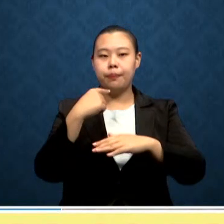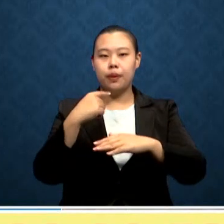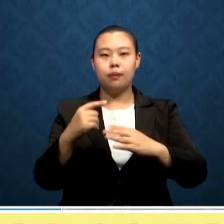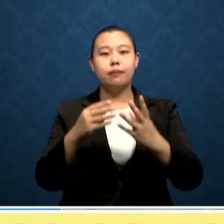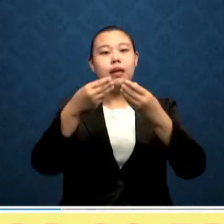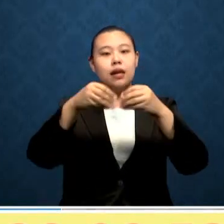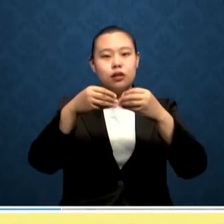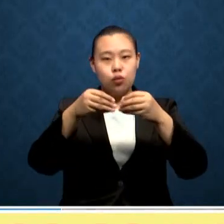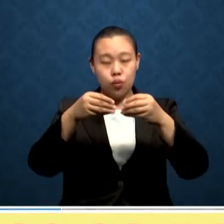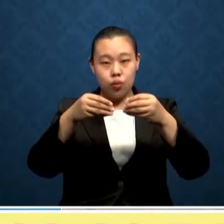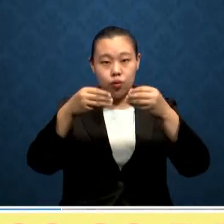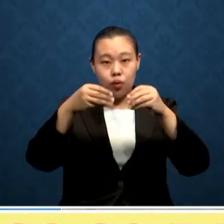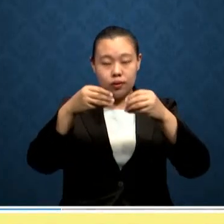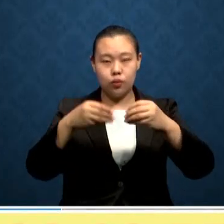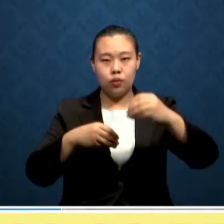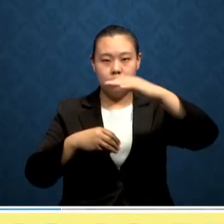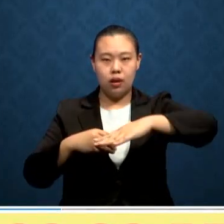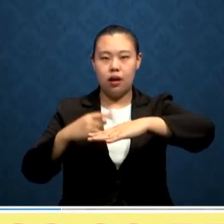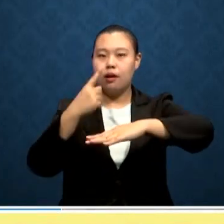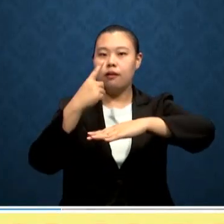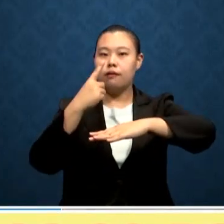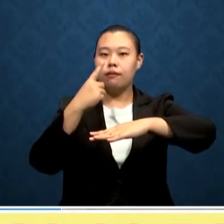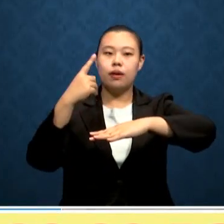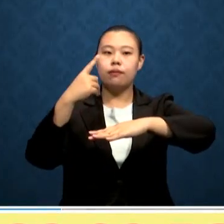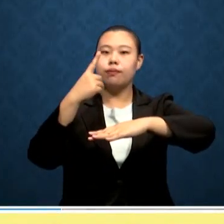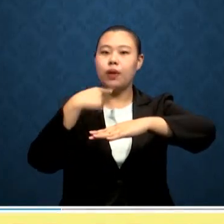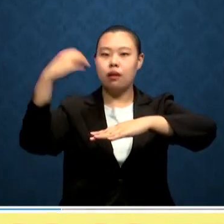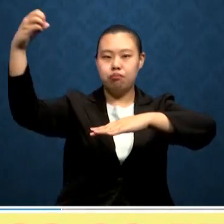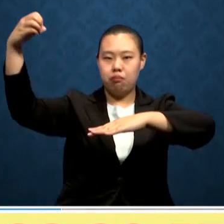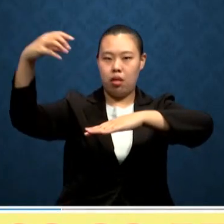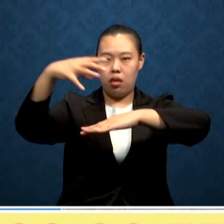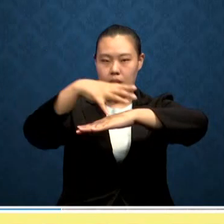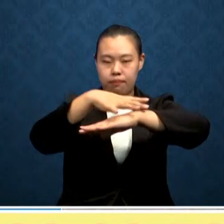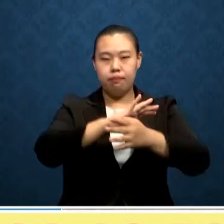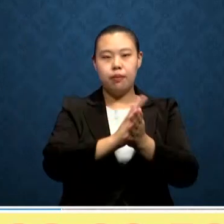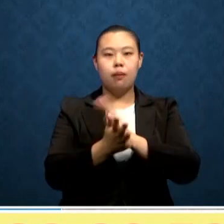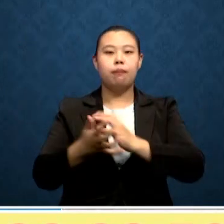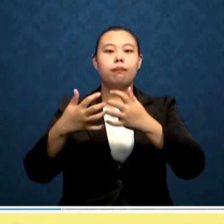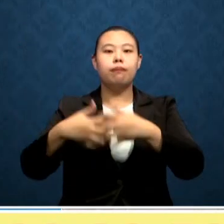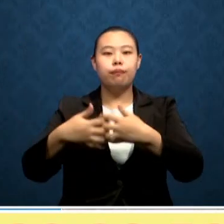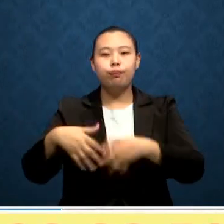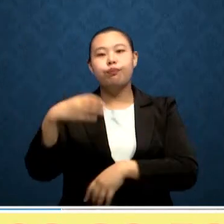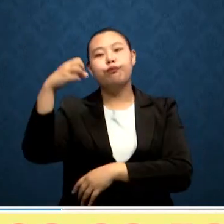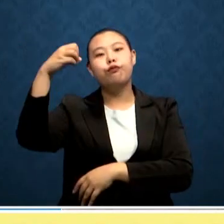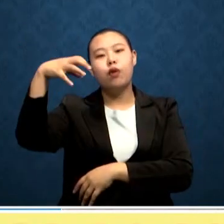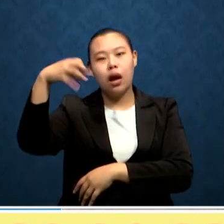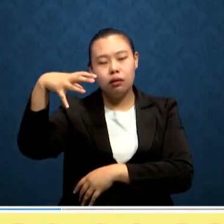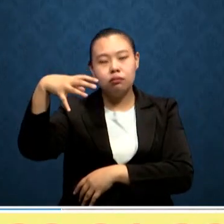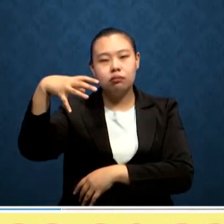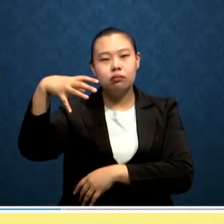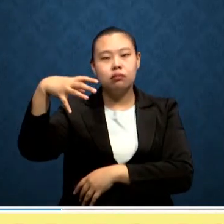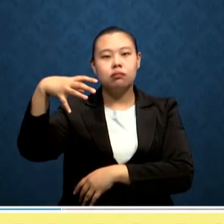ะครับที่ประชาชนประหยัดค่าไฟฟ้าใช้ในครัวเรือนแต่ถามจริงๆเหรอ